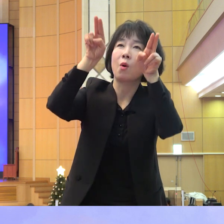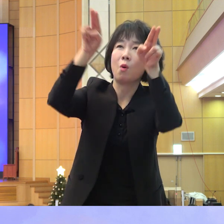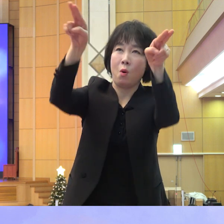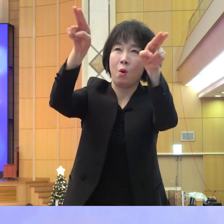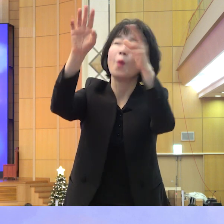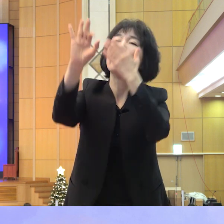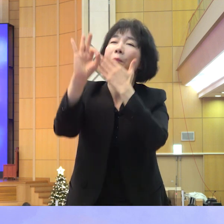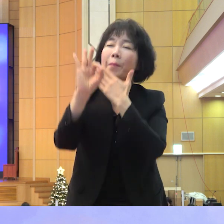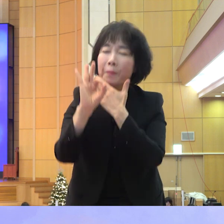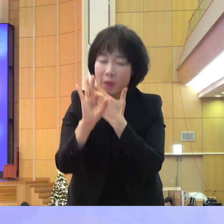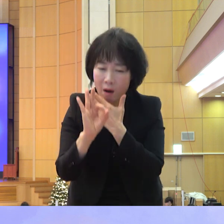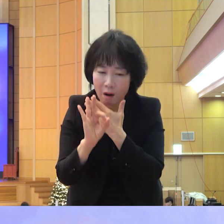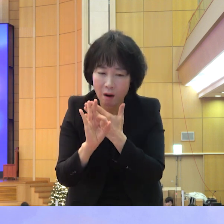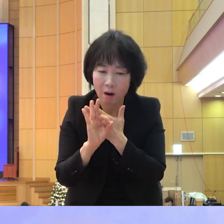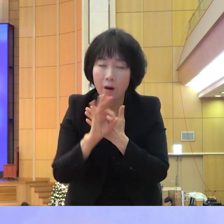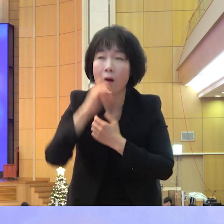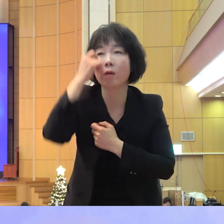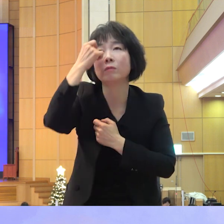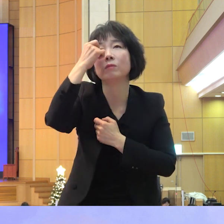바라보면